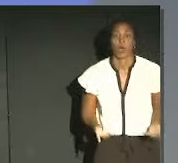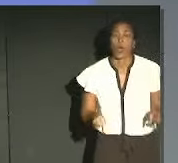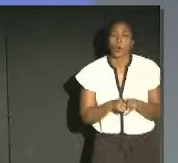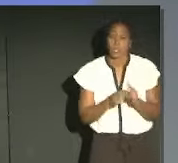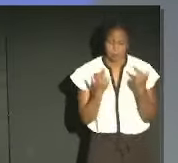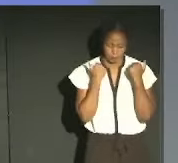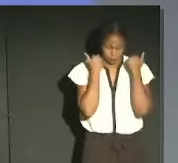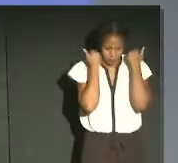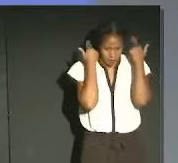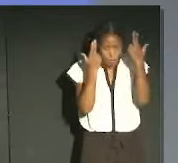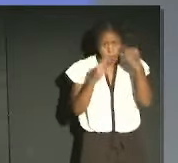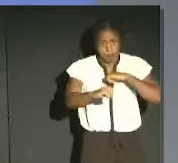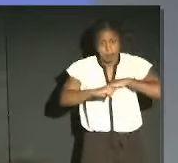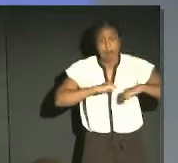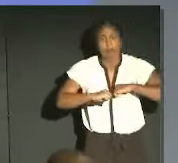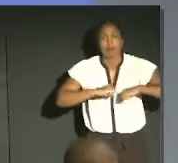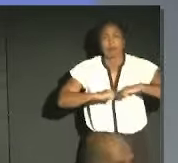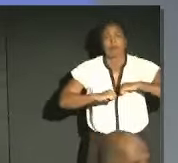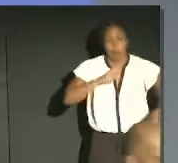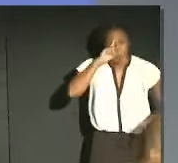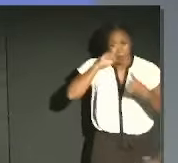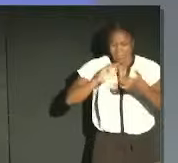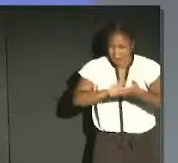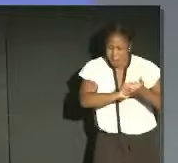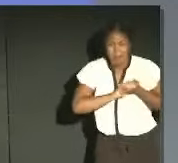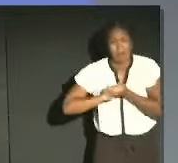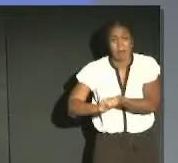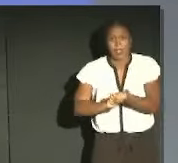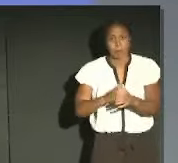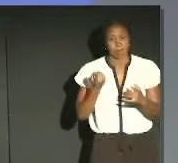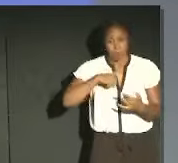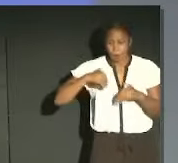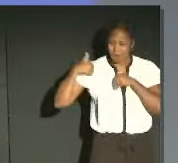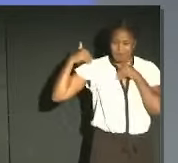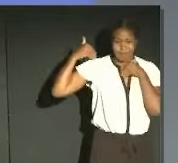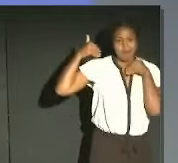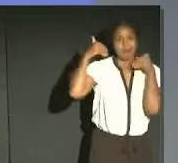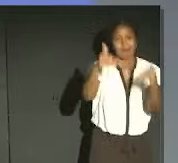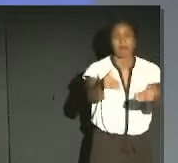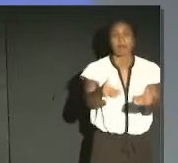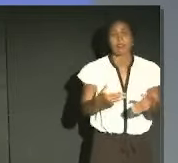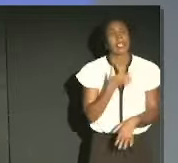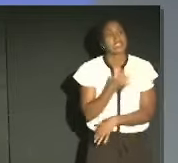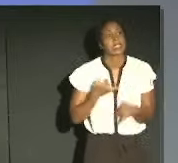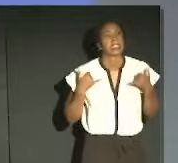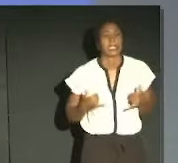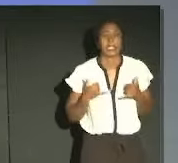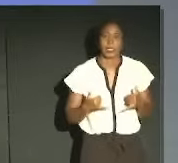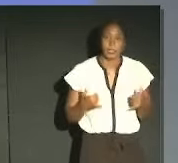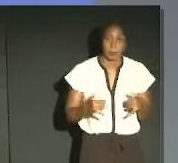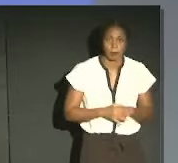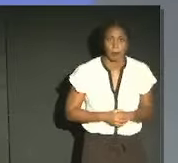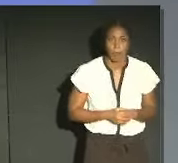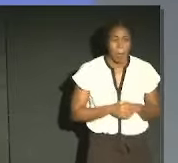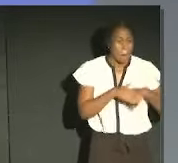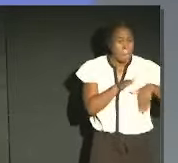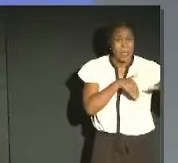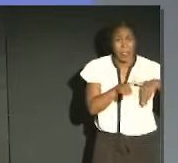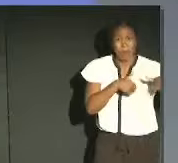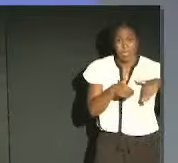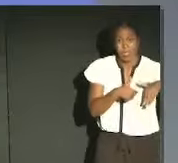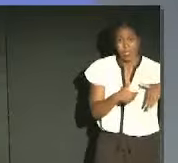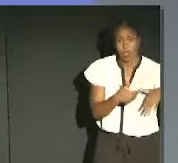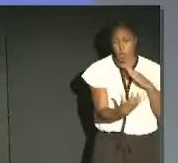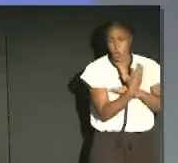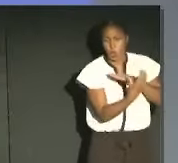insoumis ont pris des initiatives pour la paix nous continuerons de le faire et je veux vous dire ici que quelle que soit la manière dont ils essayent de nous